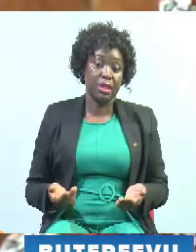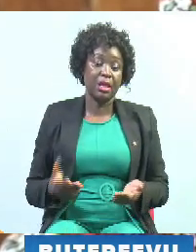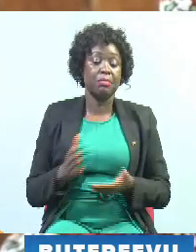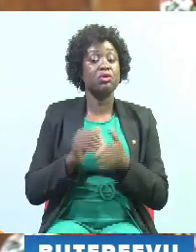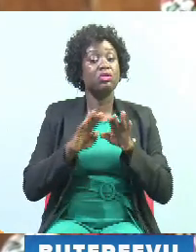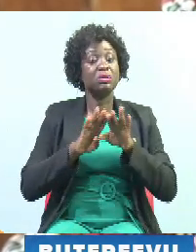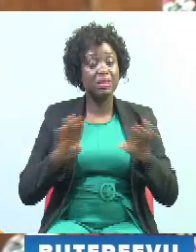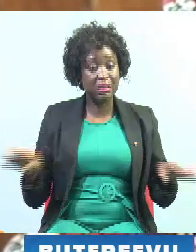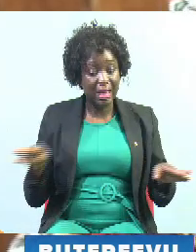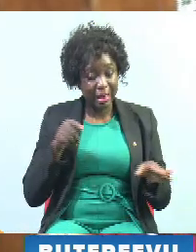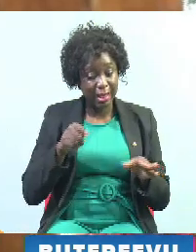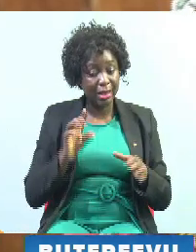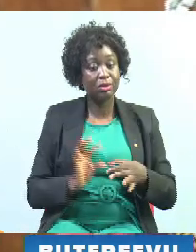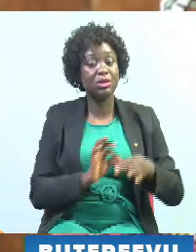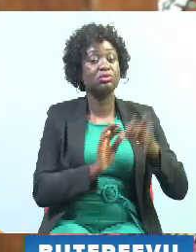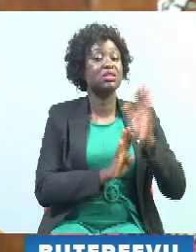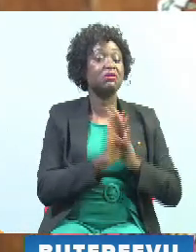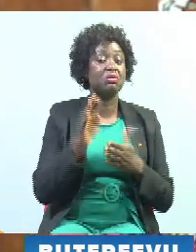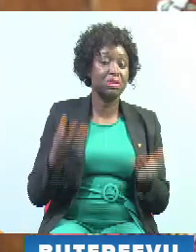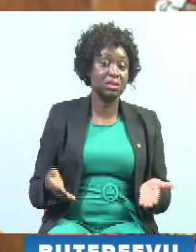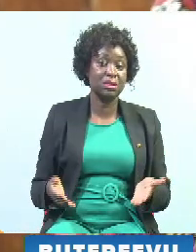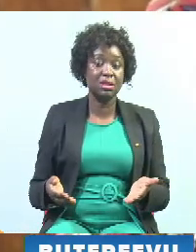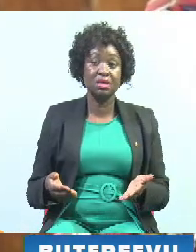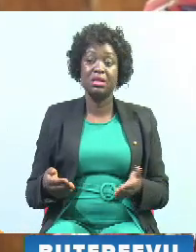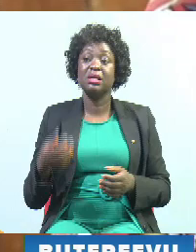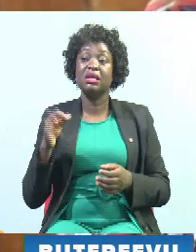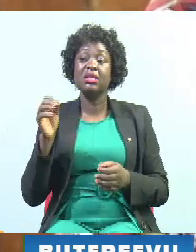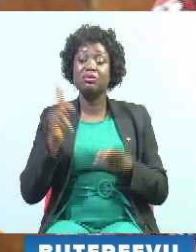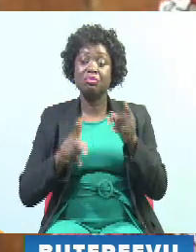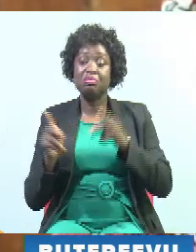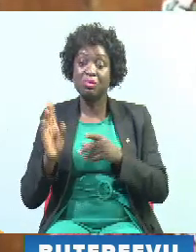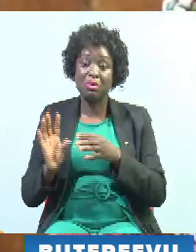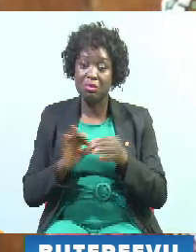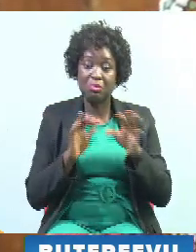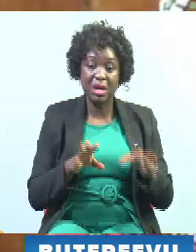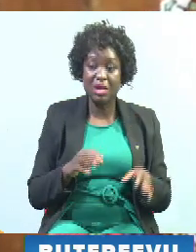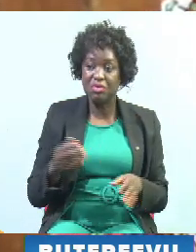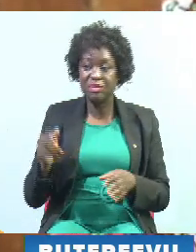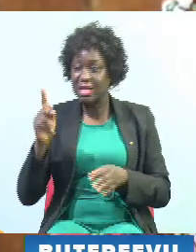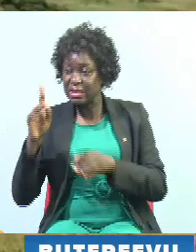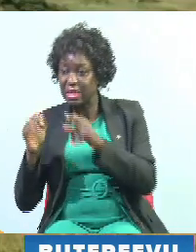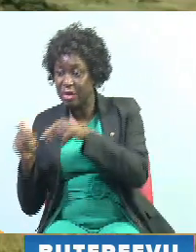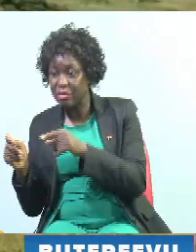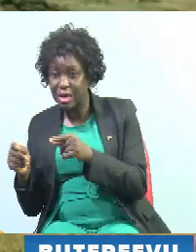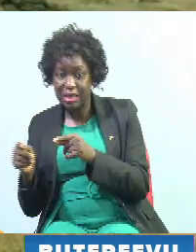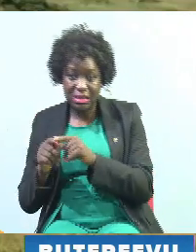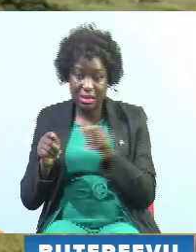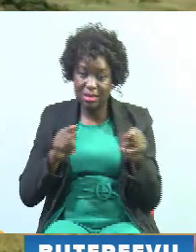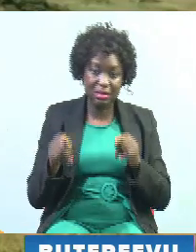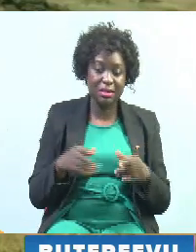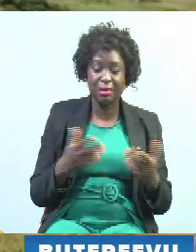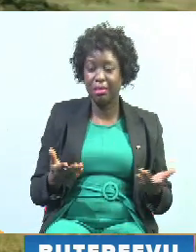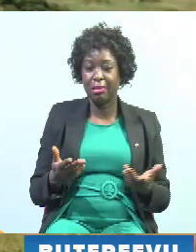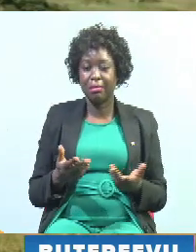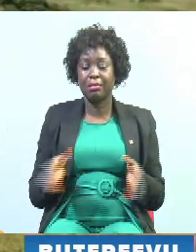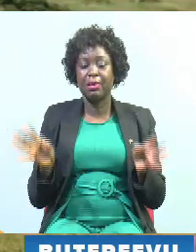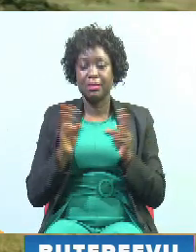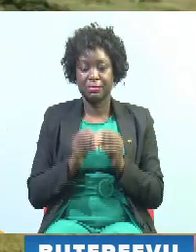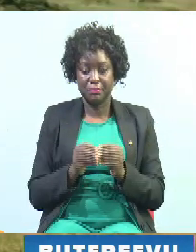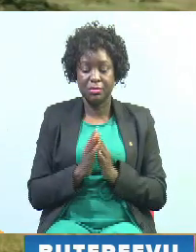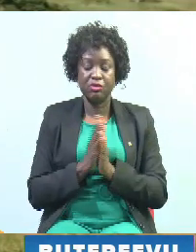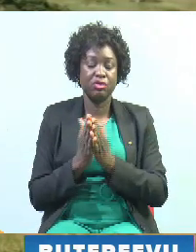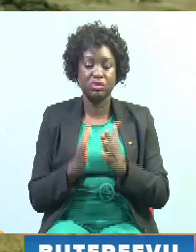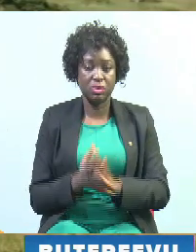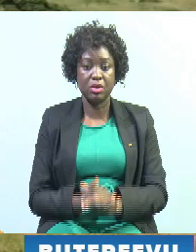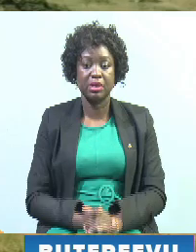yensibuko y'enkulaakulana bw'ona oleeta abantu abatakwatagana nogamba nti kyankwanza ono avudde ono avudde eri. Yuda Musisi, BBS Refina,